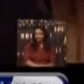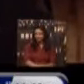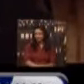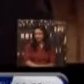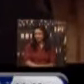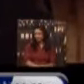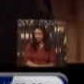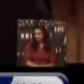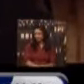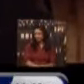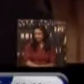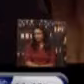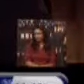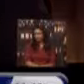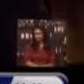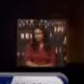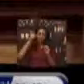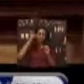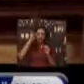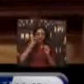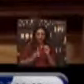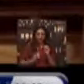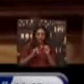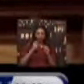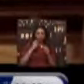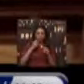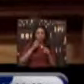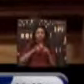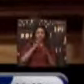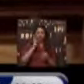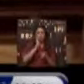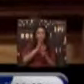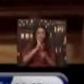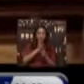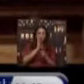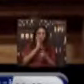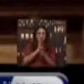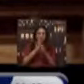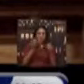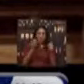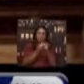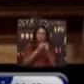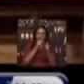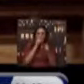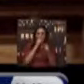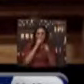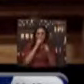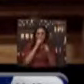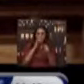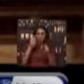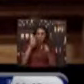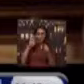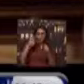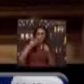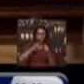انا كنت ناسيه كل الحاجات دي والله. مع الرائع العظيم عبد الله قيس. وطبعا معاكي